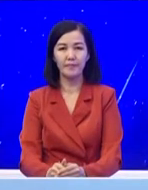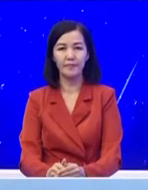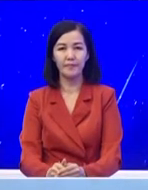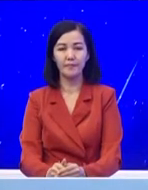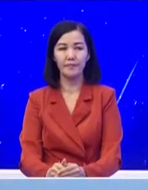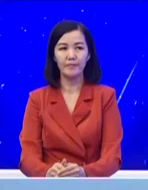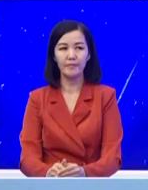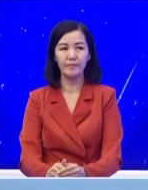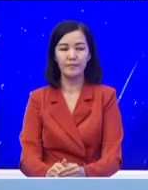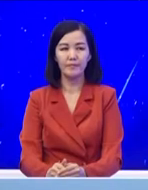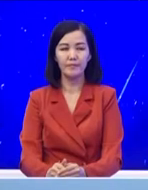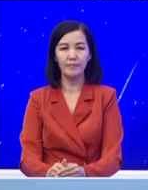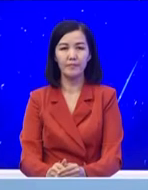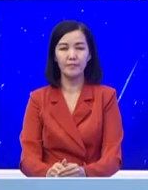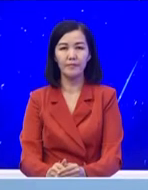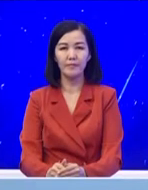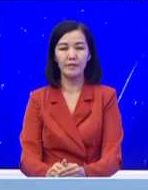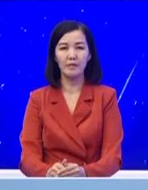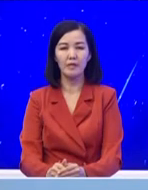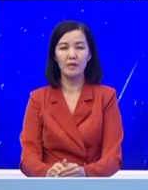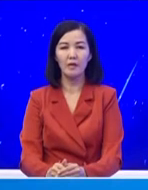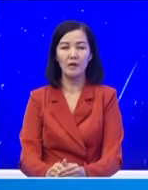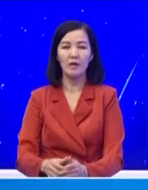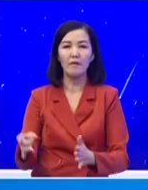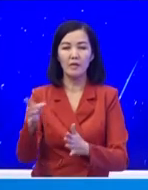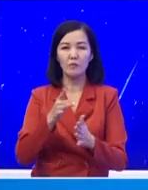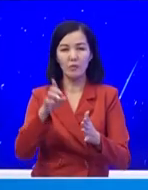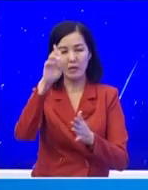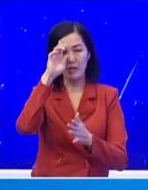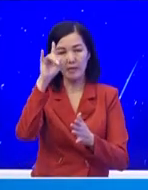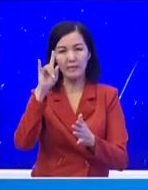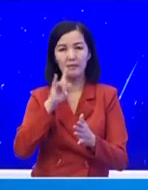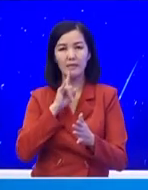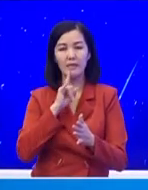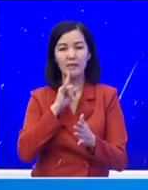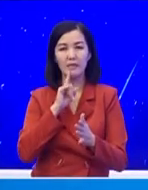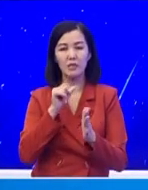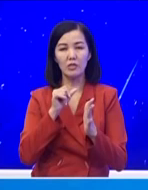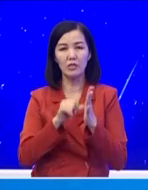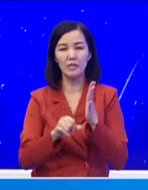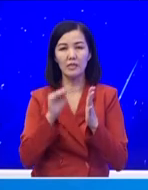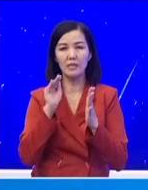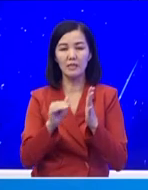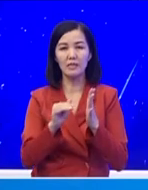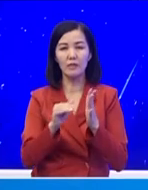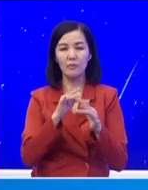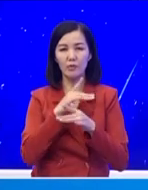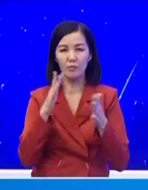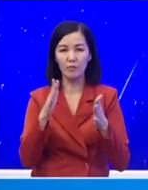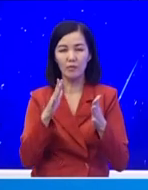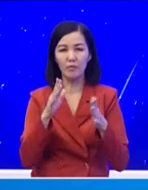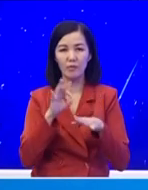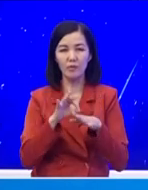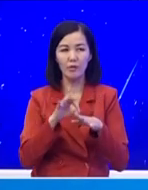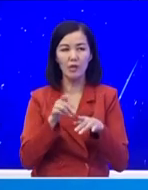В настоящее время в Республике Казахстан зарегистрировано около 60 тысяч случаев заболеваемости коронавирусной инфекцией, в том числе